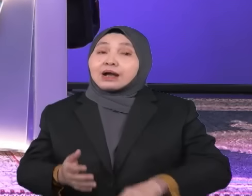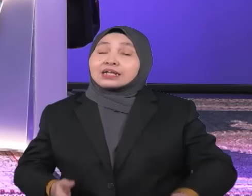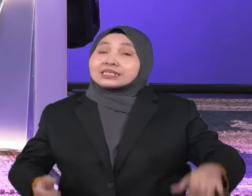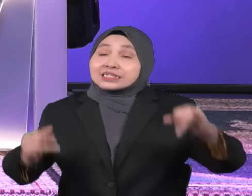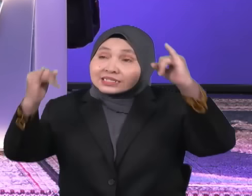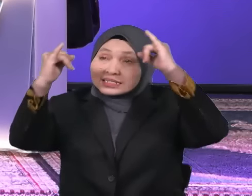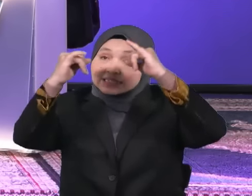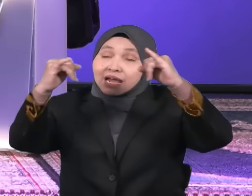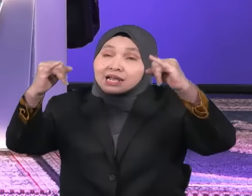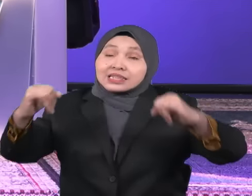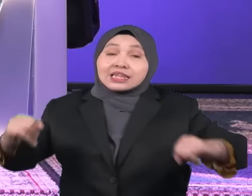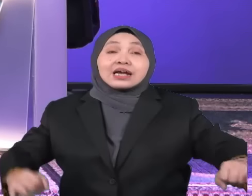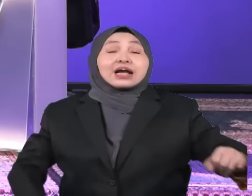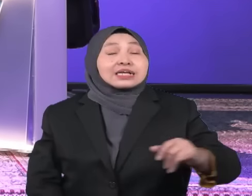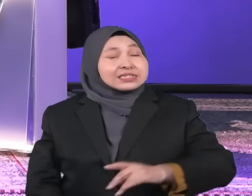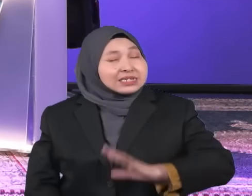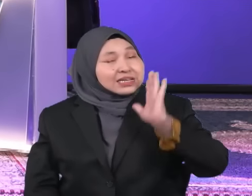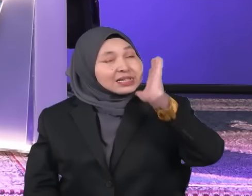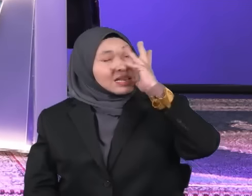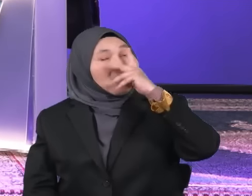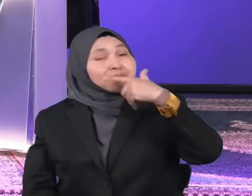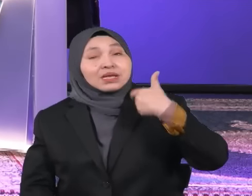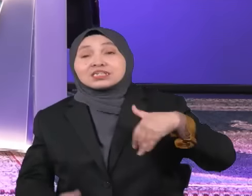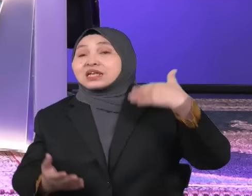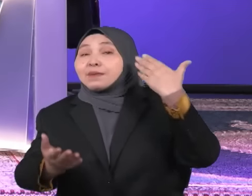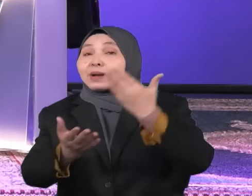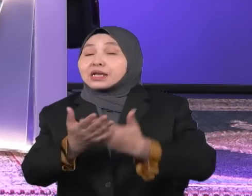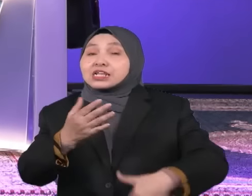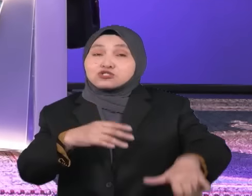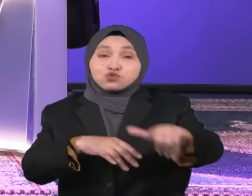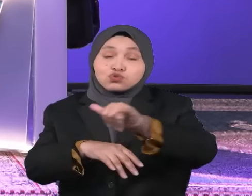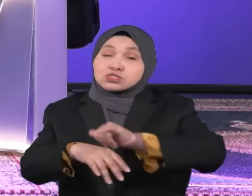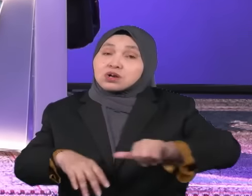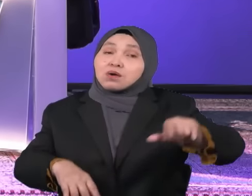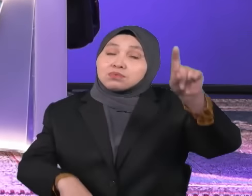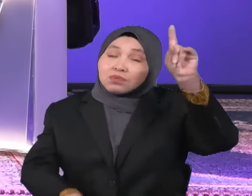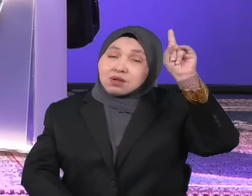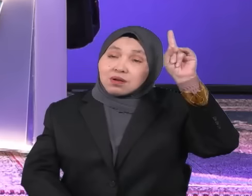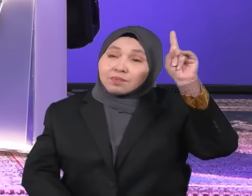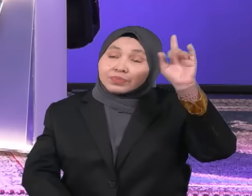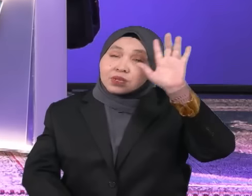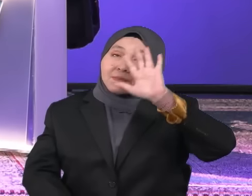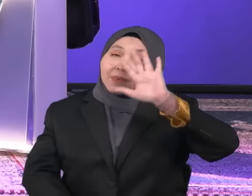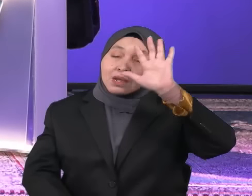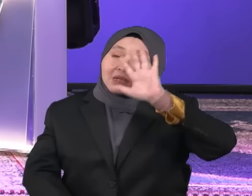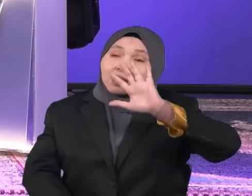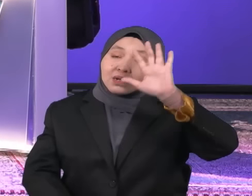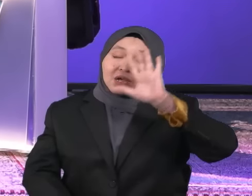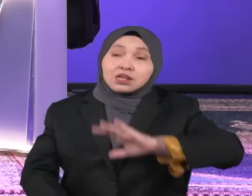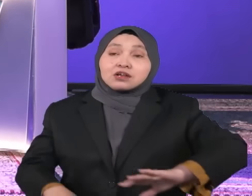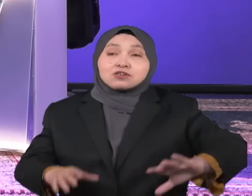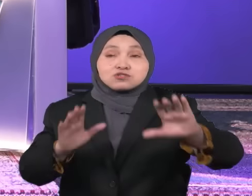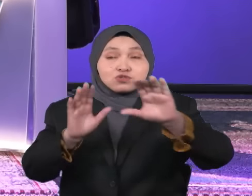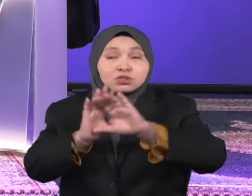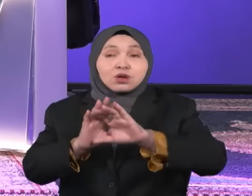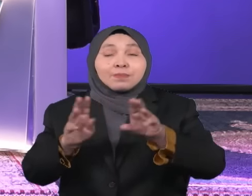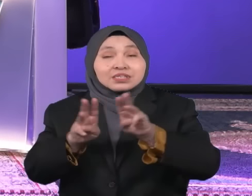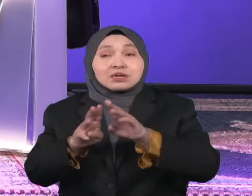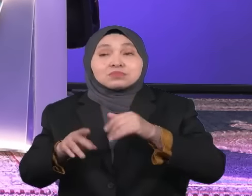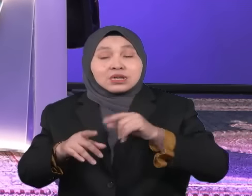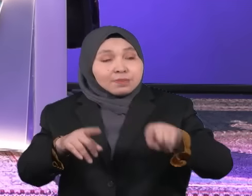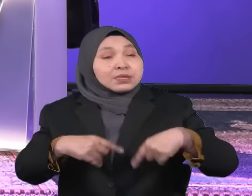istana indah apabila sampai di syurga Allah Subhanahu Wa Taala. Kita bayangkan tu Safas, contoh kan, macam-macam saya nak pergi rumah